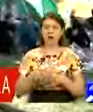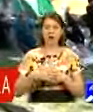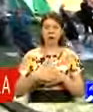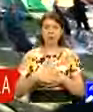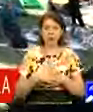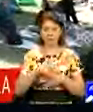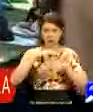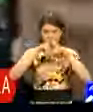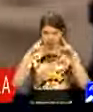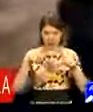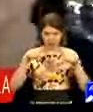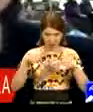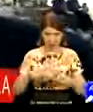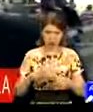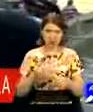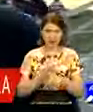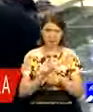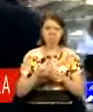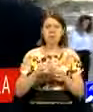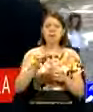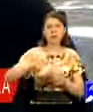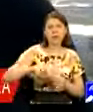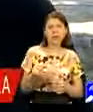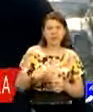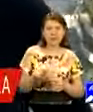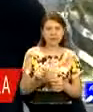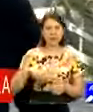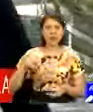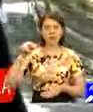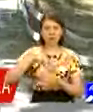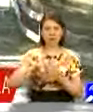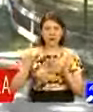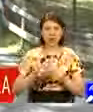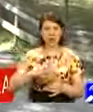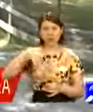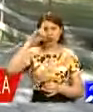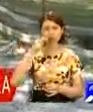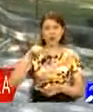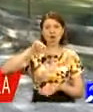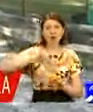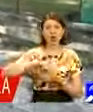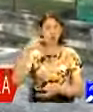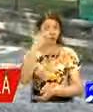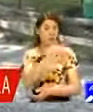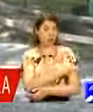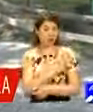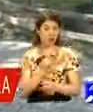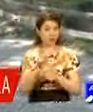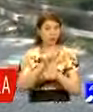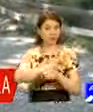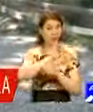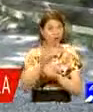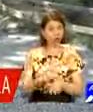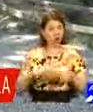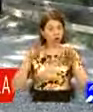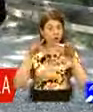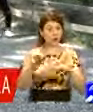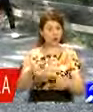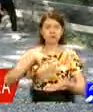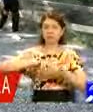de mănăstirea aici la câteva minute în satul Nicula Ce este amenajat în aceste zile si un centru de vaccinare anticoroziv 19